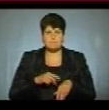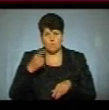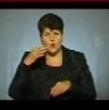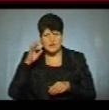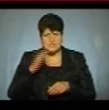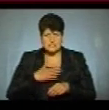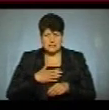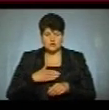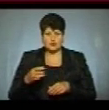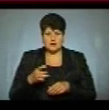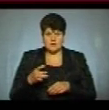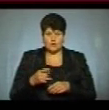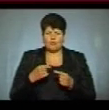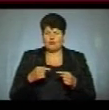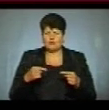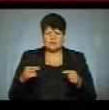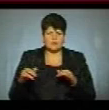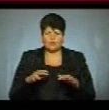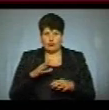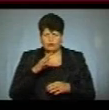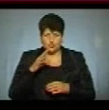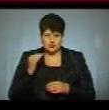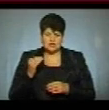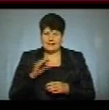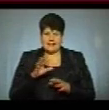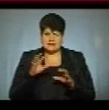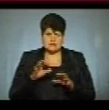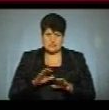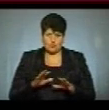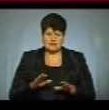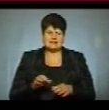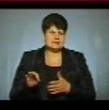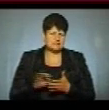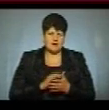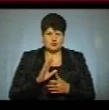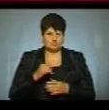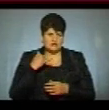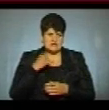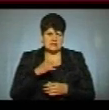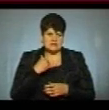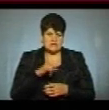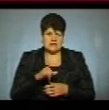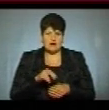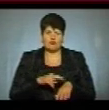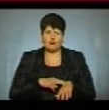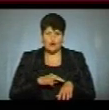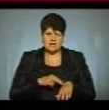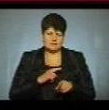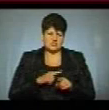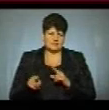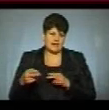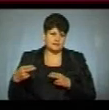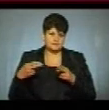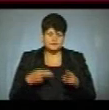поліцією нашого району. Тобто будь-який рух вночі незаконний, буде зразу йти їм сигнал на поліцію і буде швидке